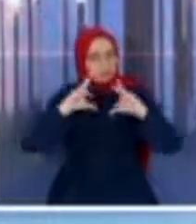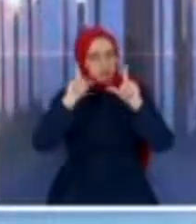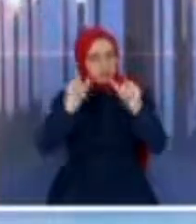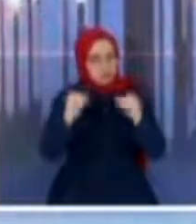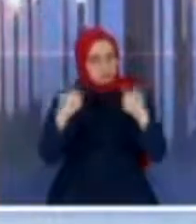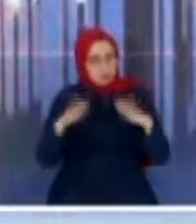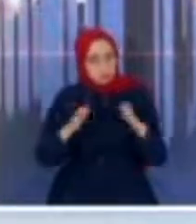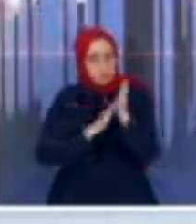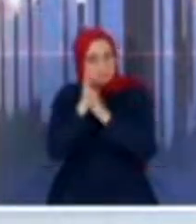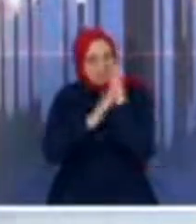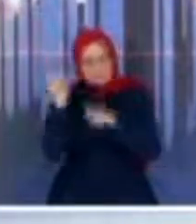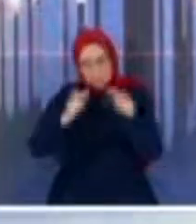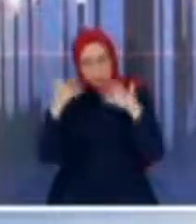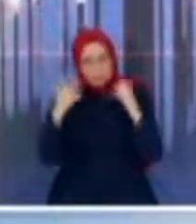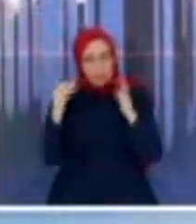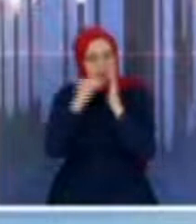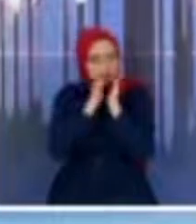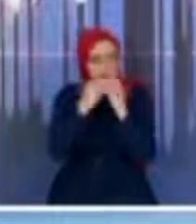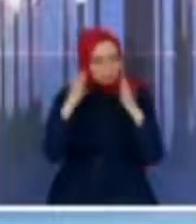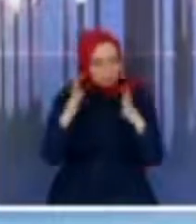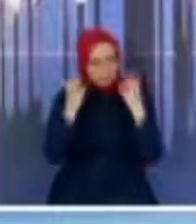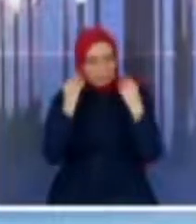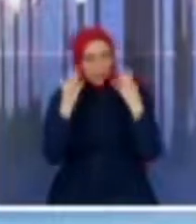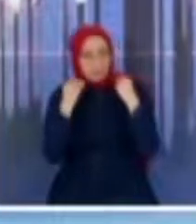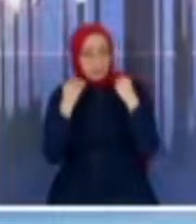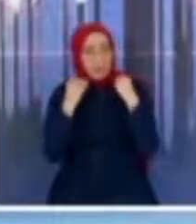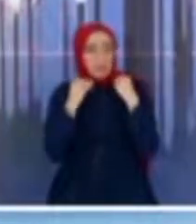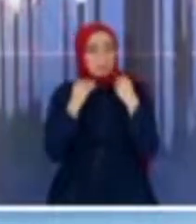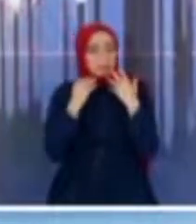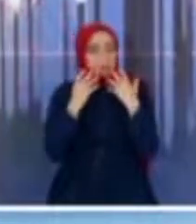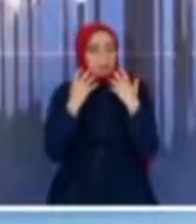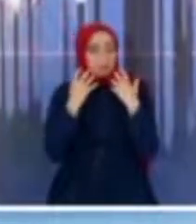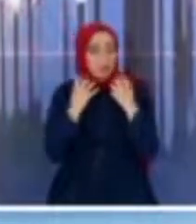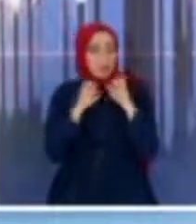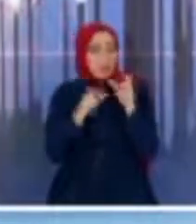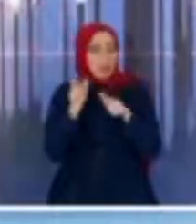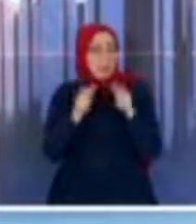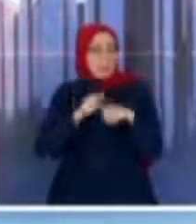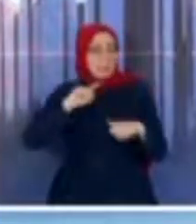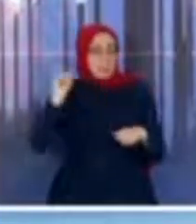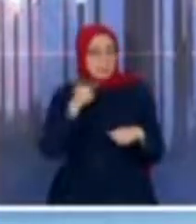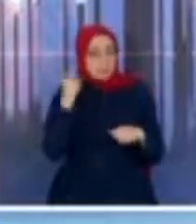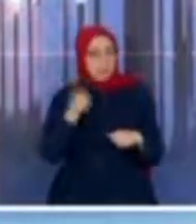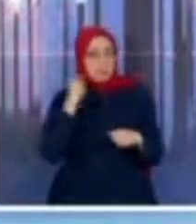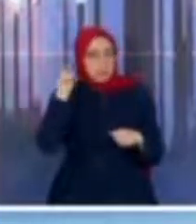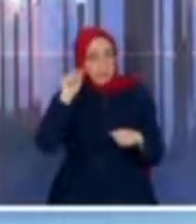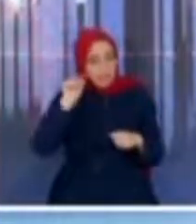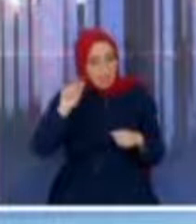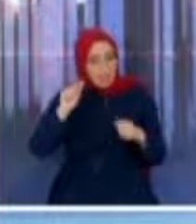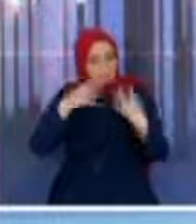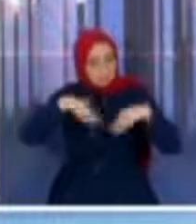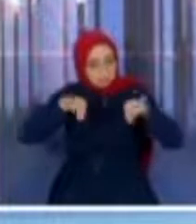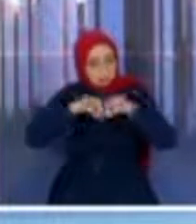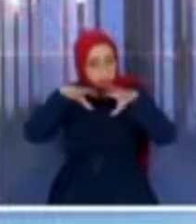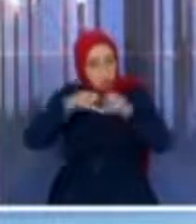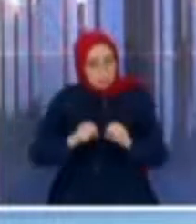موتيفي العباد باش تجي، باش اذا كان هو باش يلقى عنده معناها فضاء قريب ليه زاد مش لازم